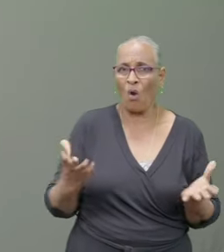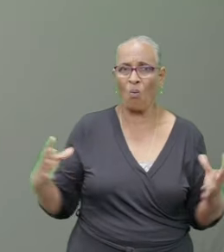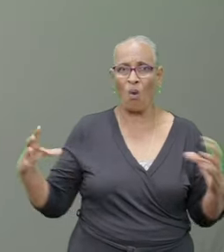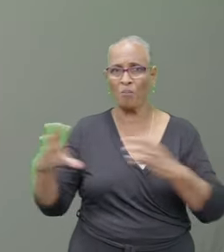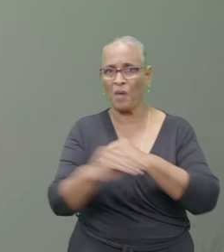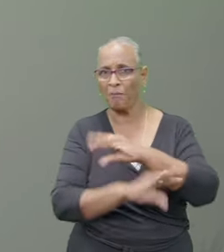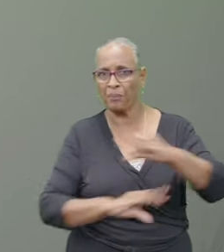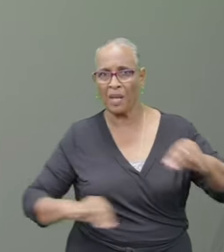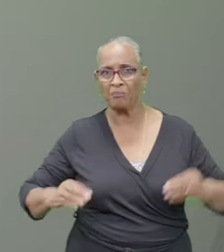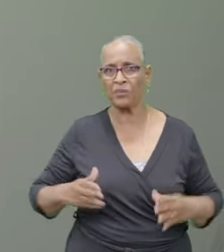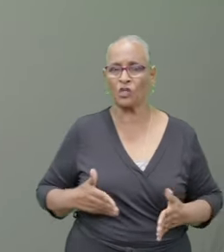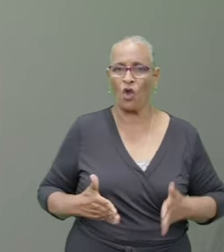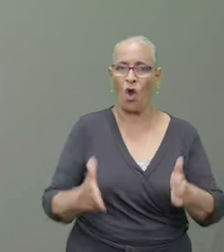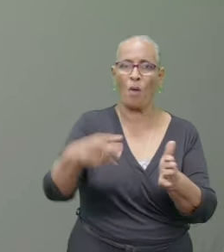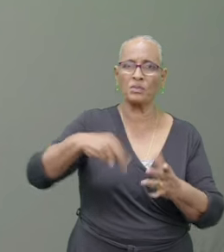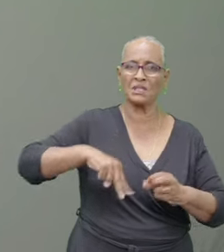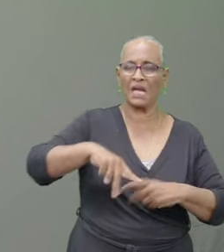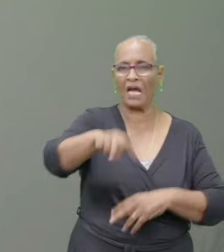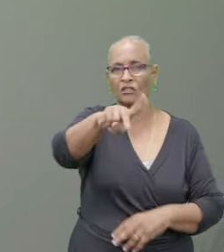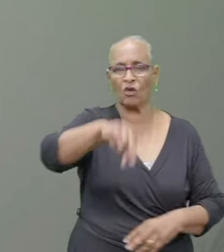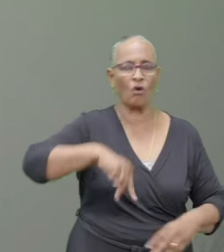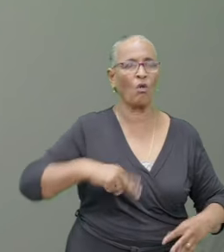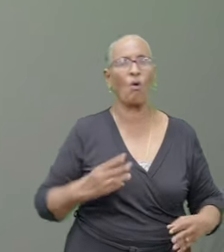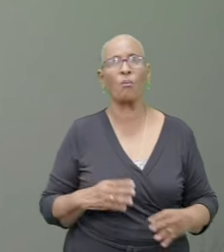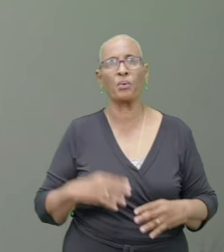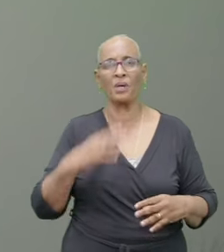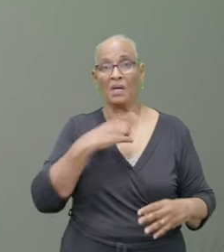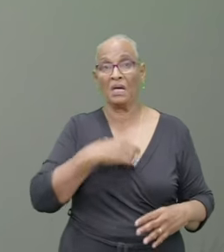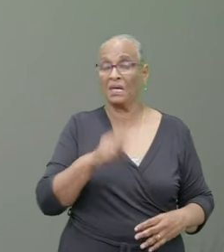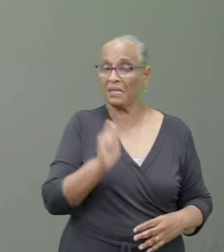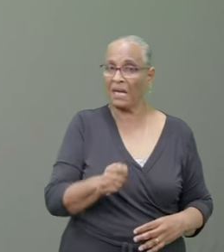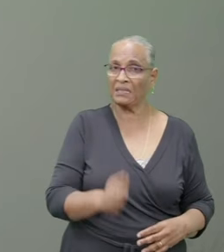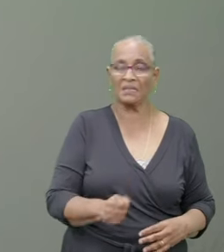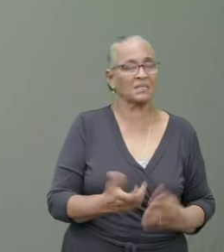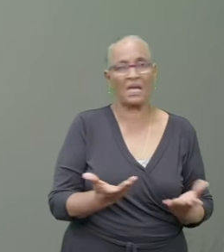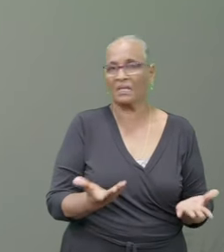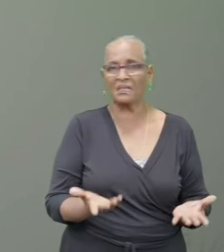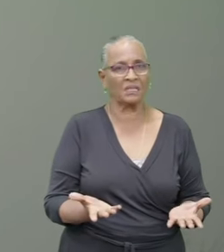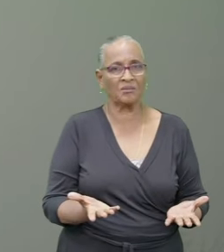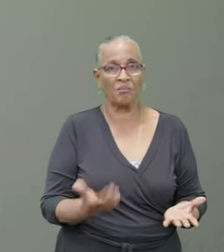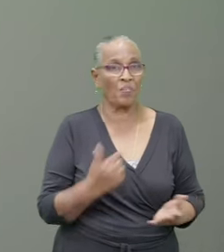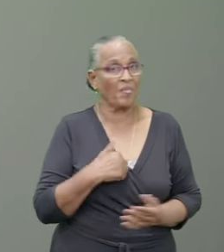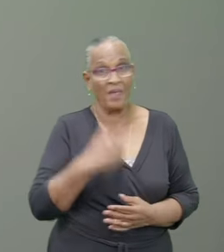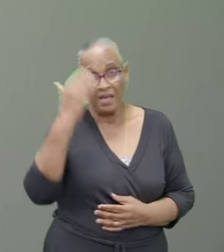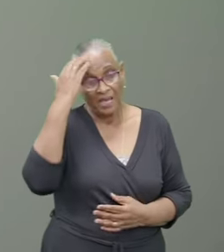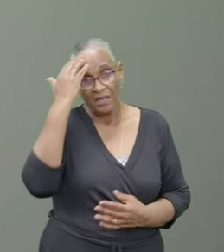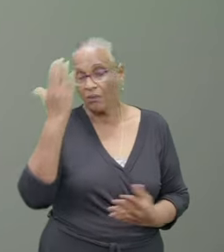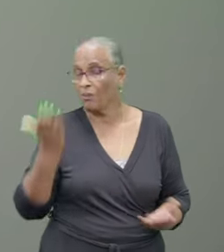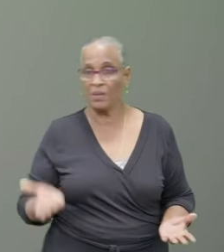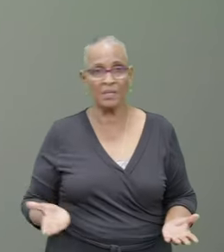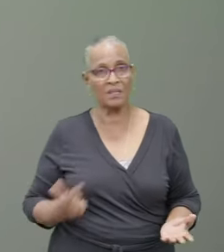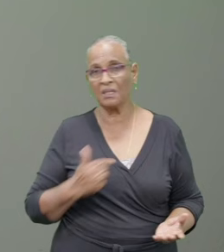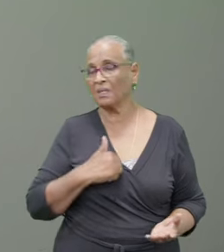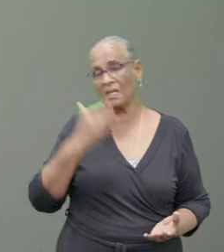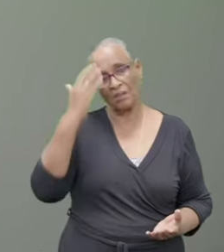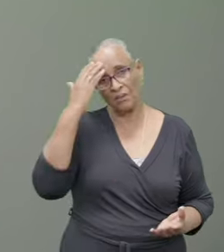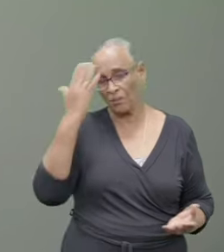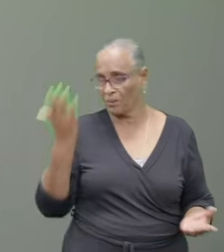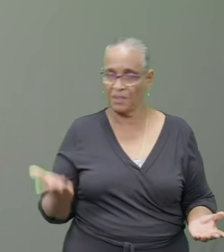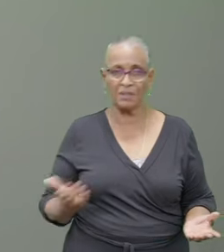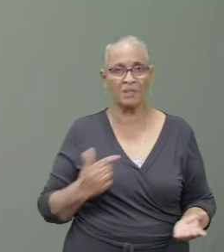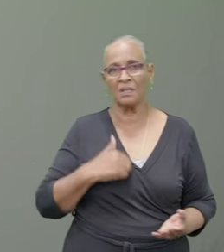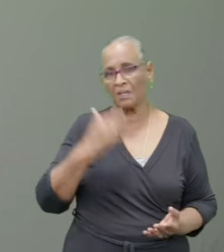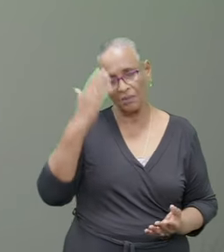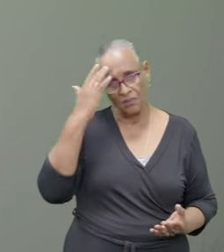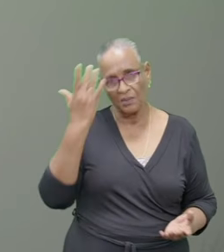straat te gaan, zoals vandaag. Want ik weet het nog steeds niet, mevrouw Botsen. U vraagt mij als ik het niet weet. Ik weet het niet